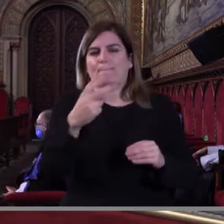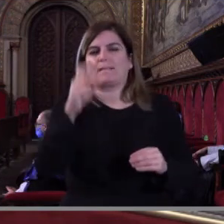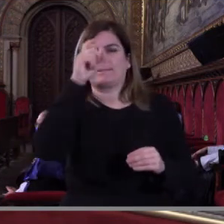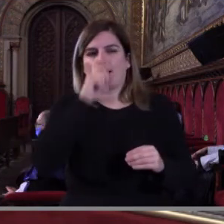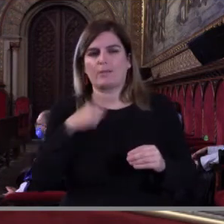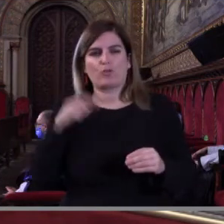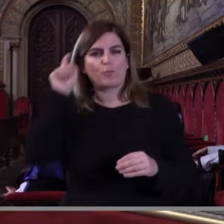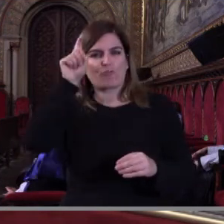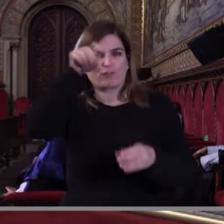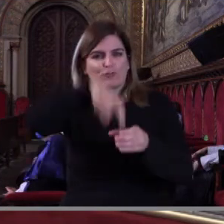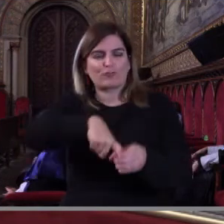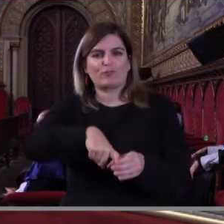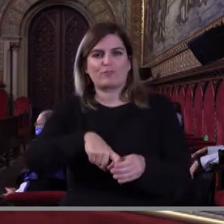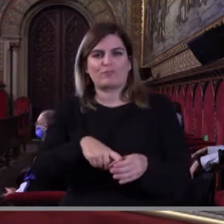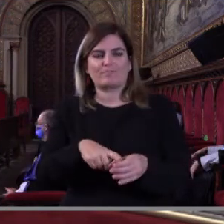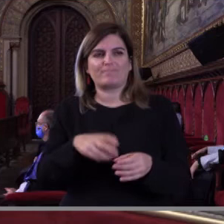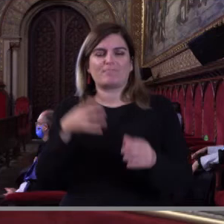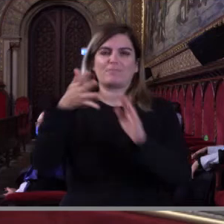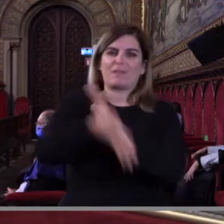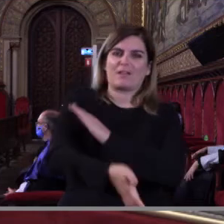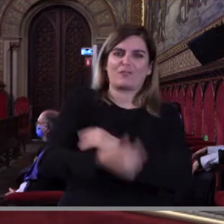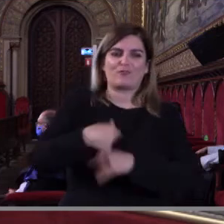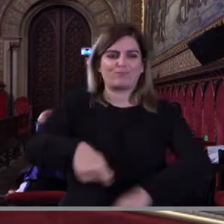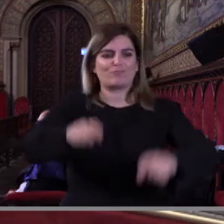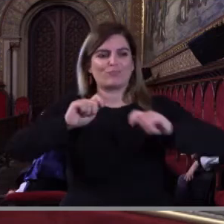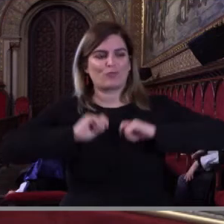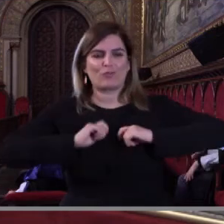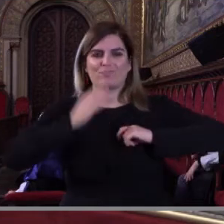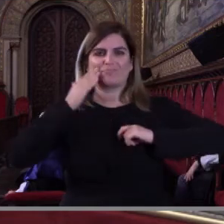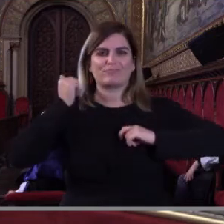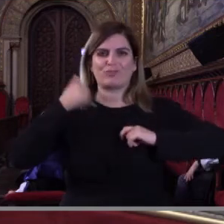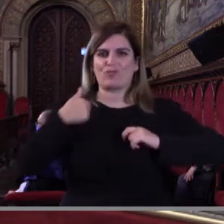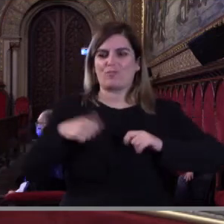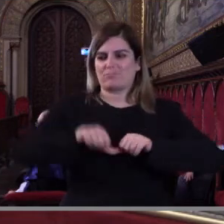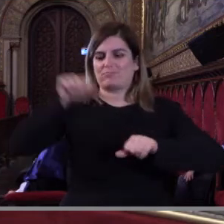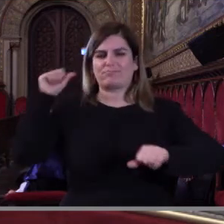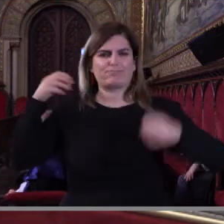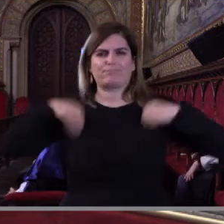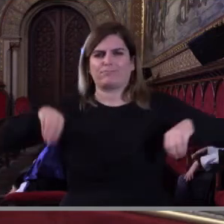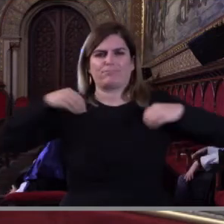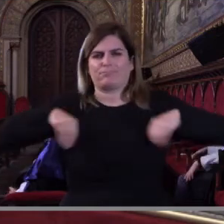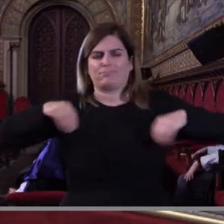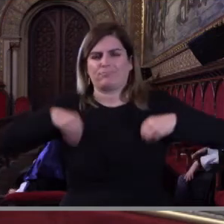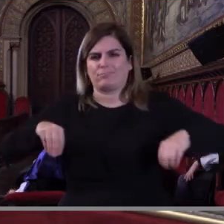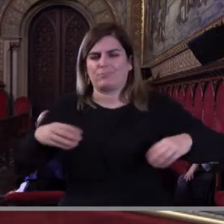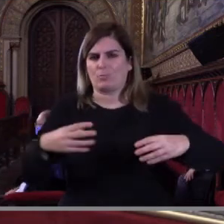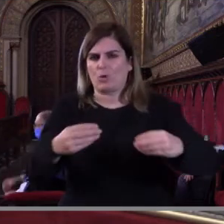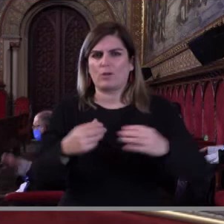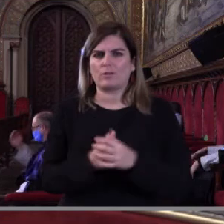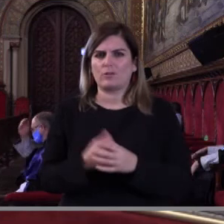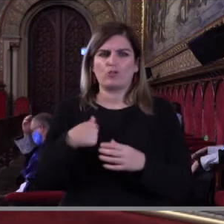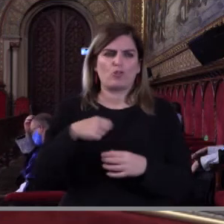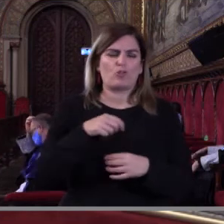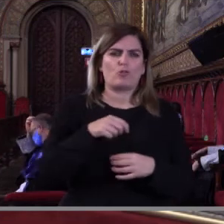de docència, i doncs he gaudit molt els diferents actes on he pogut anar, a